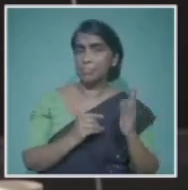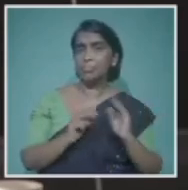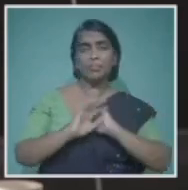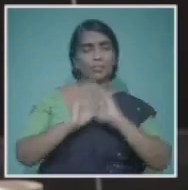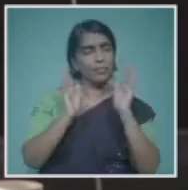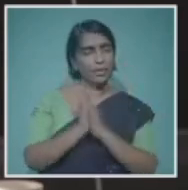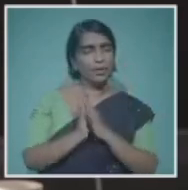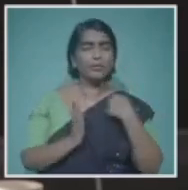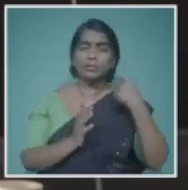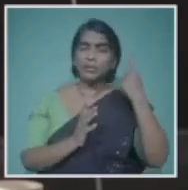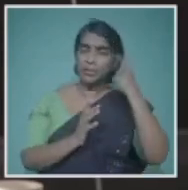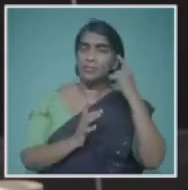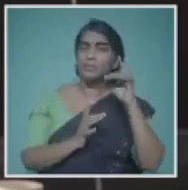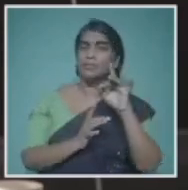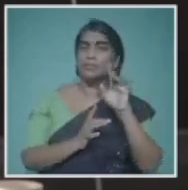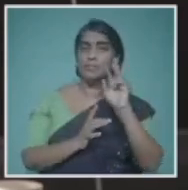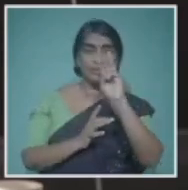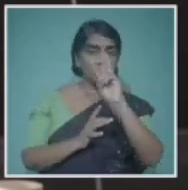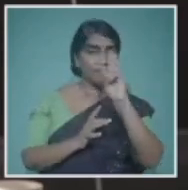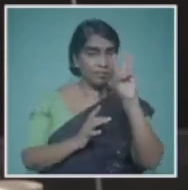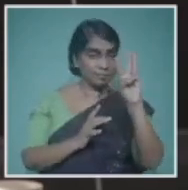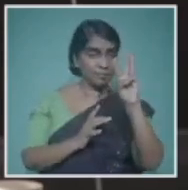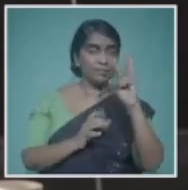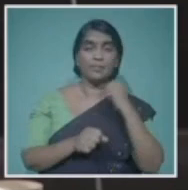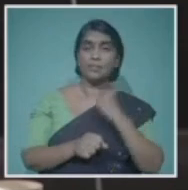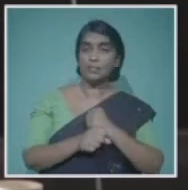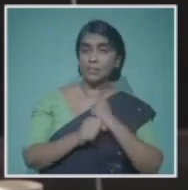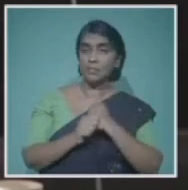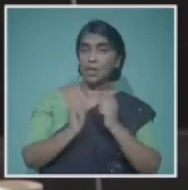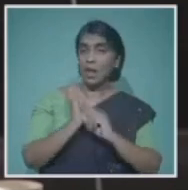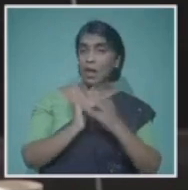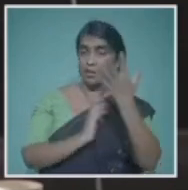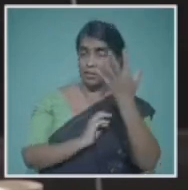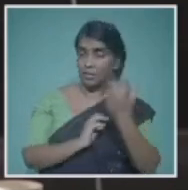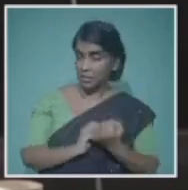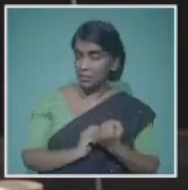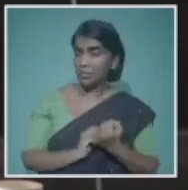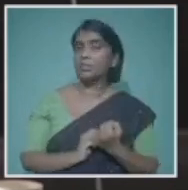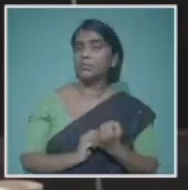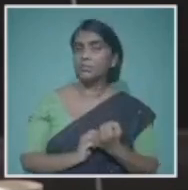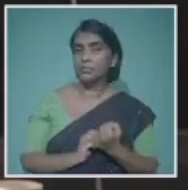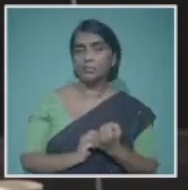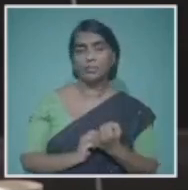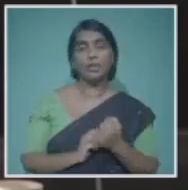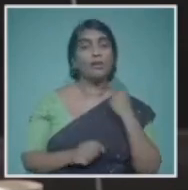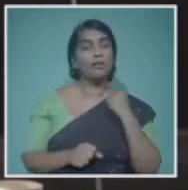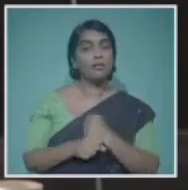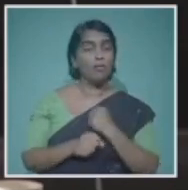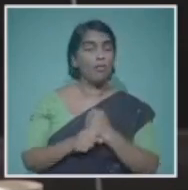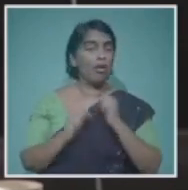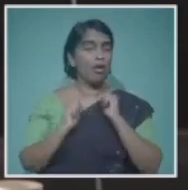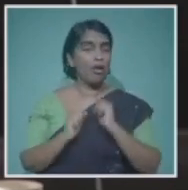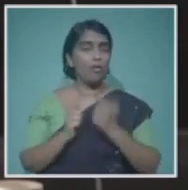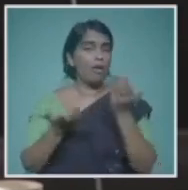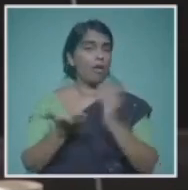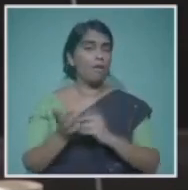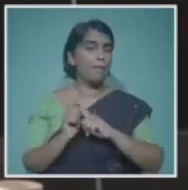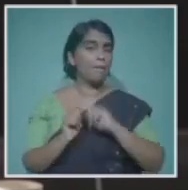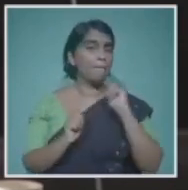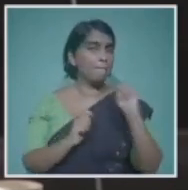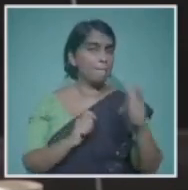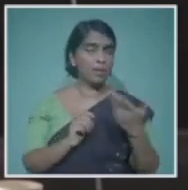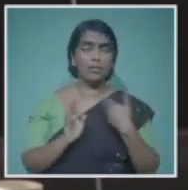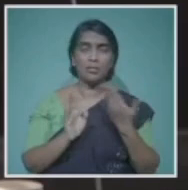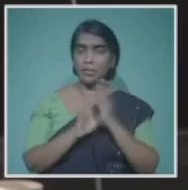හැමෝම දන්නවා 133ක රජය ණය ගත්තොත් රජය කොහොමද ඒවා ගෙවන්නේ. මම